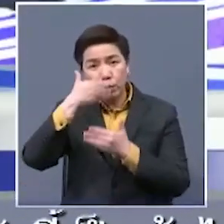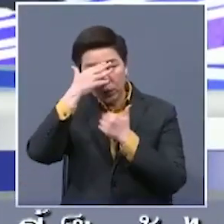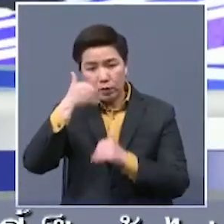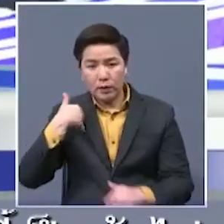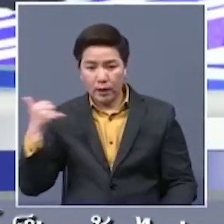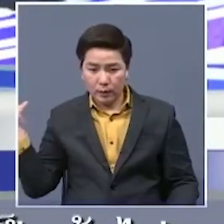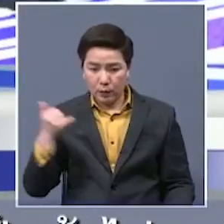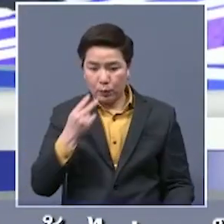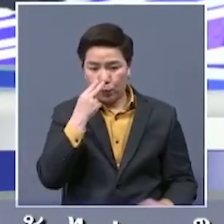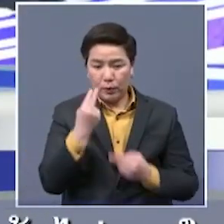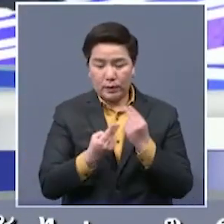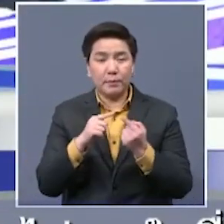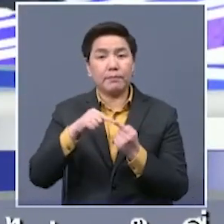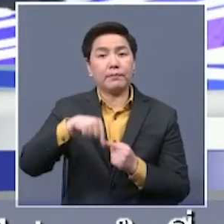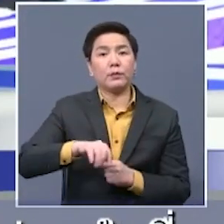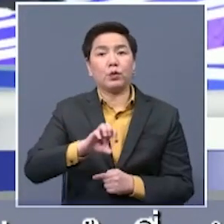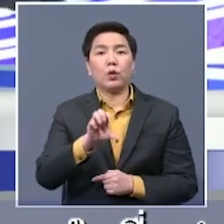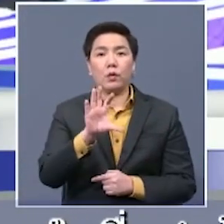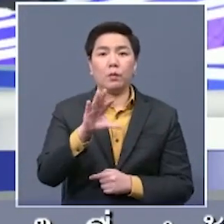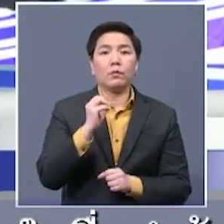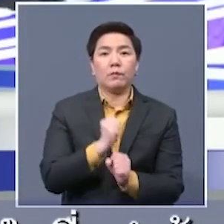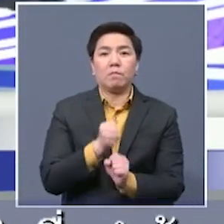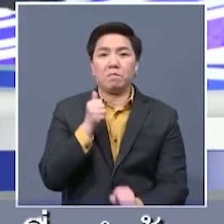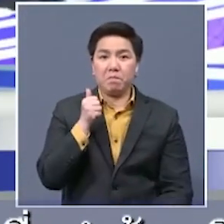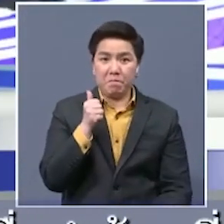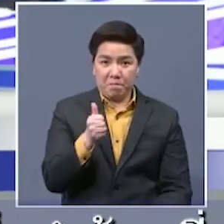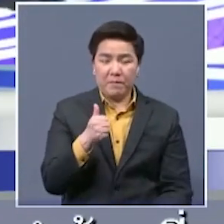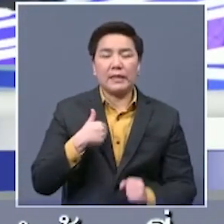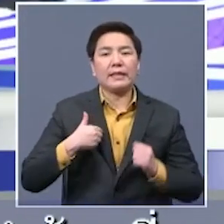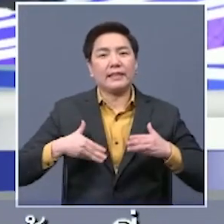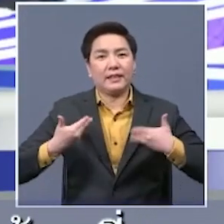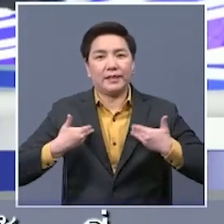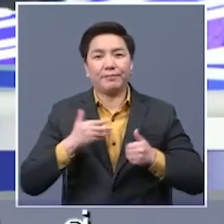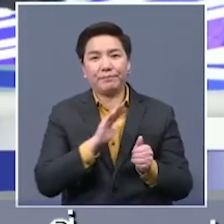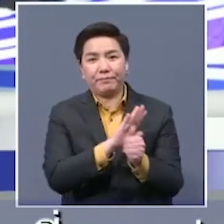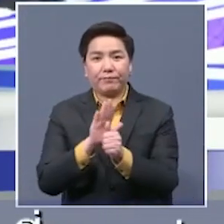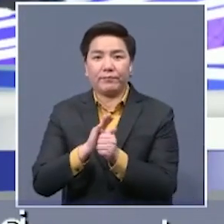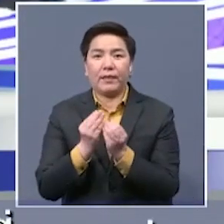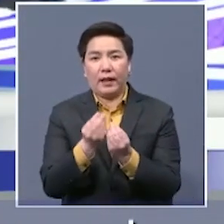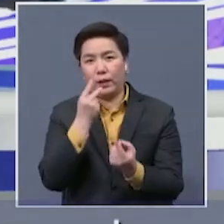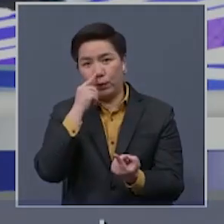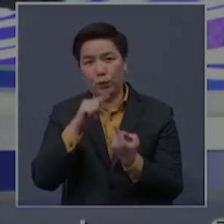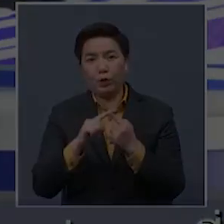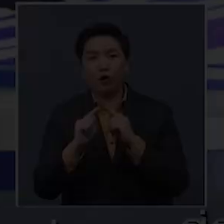ใจนะคะอยากมาเยี่ยมชมงานของสถานีวิทยุโทรทัศน์กองทัพปกเราเราก็ยินดีต้อนตรับเต็มที่เลยติดต่อเข้ามาได้นะคะ